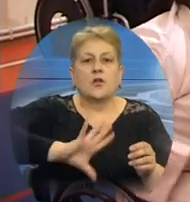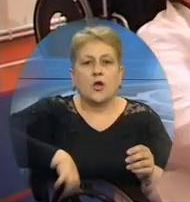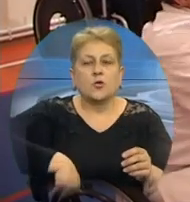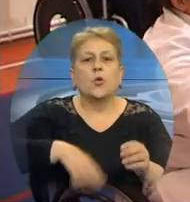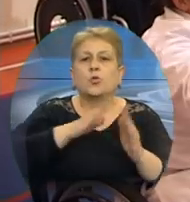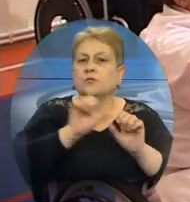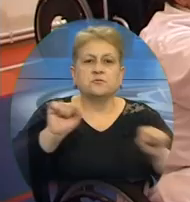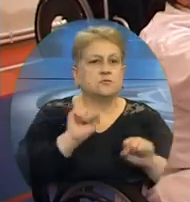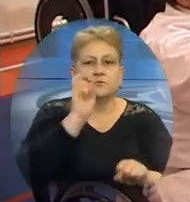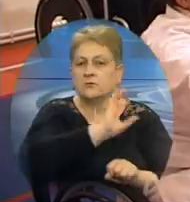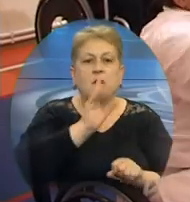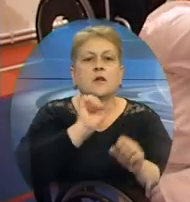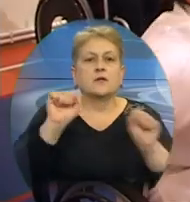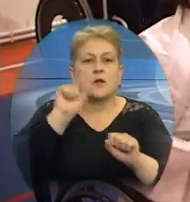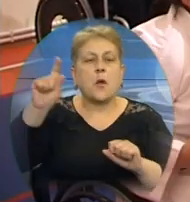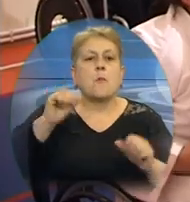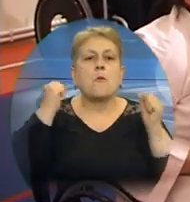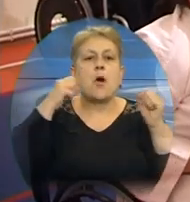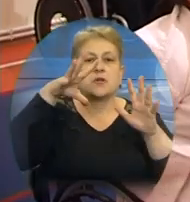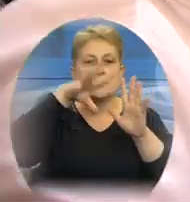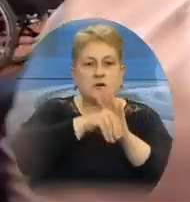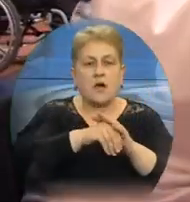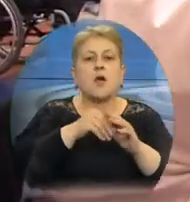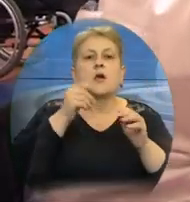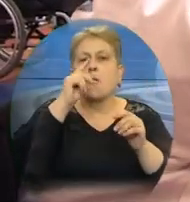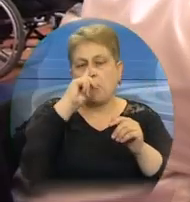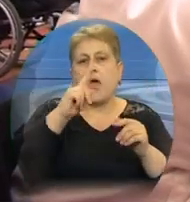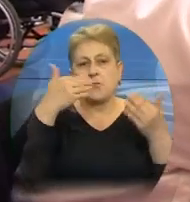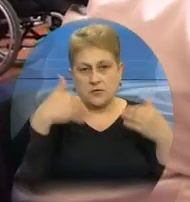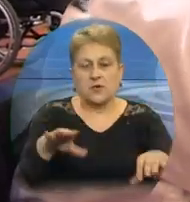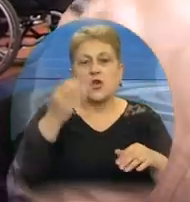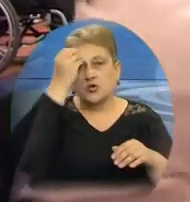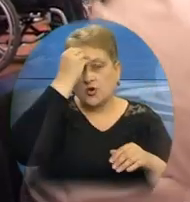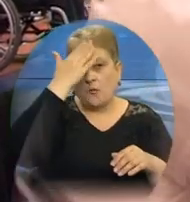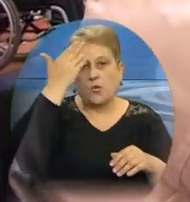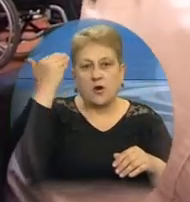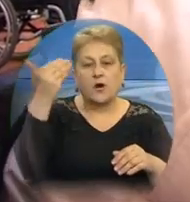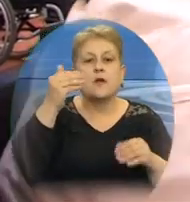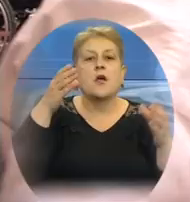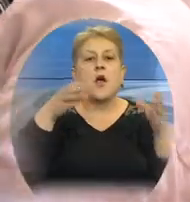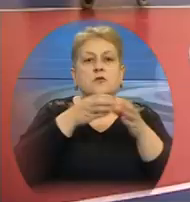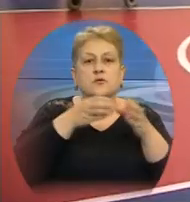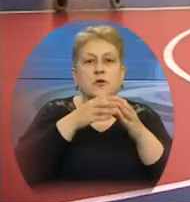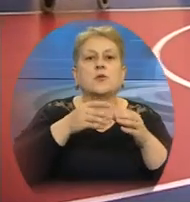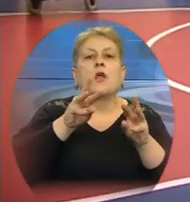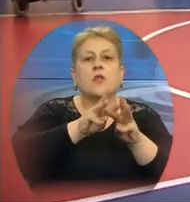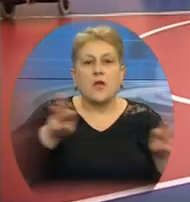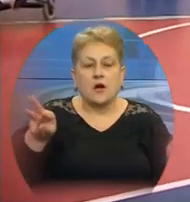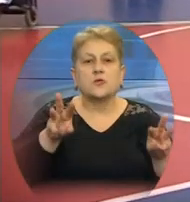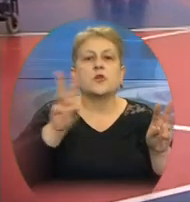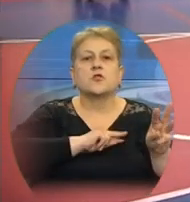տուն շտապելու փոխարեն գալիս են մարզասրահ։ Արդեն մի քանի ամիս է Հայաստանում ճապոնական ասոցիացիայի մարզիկները